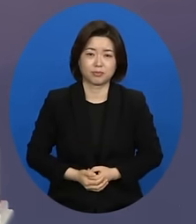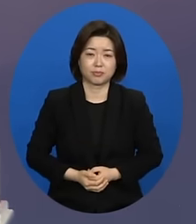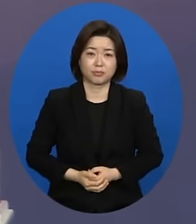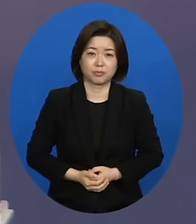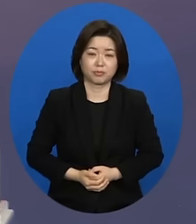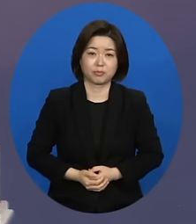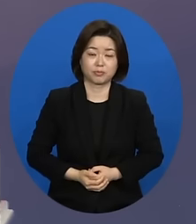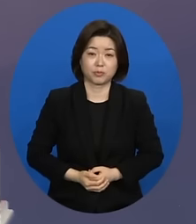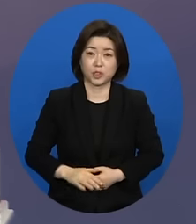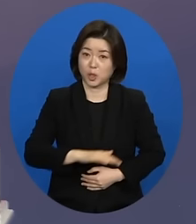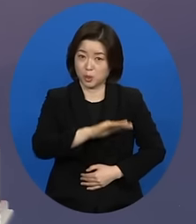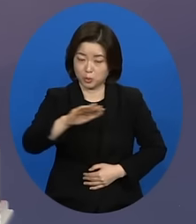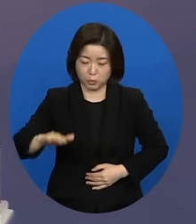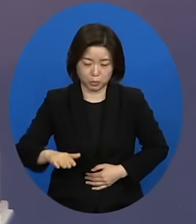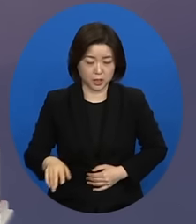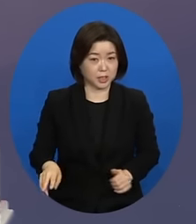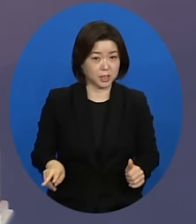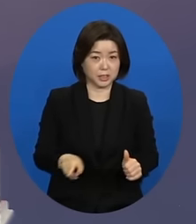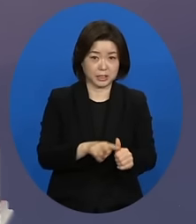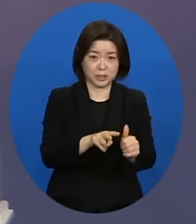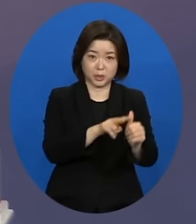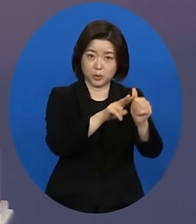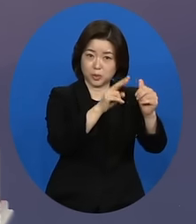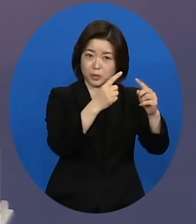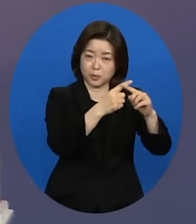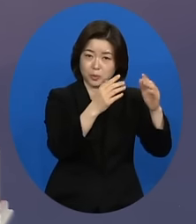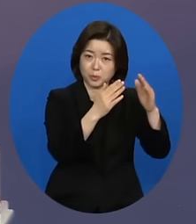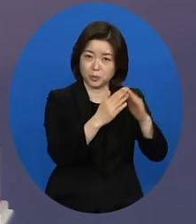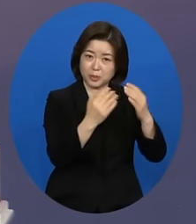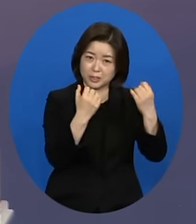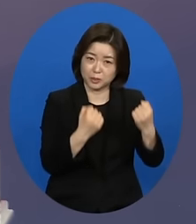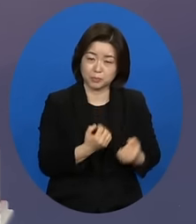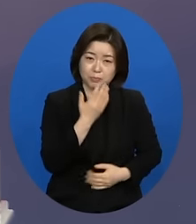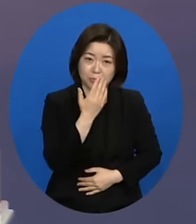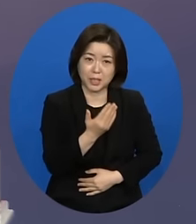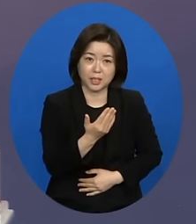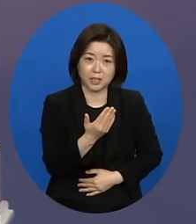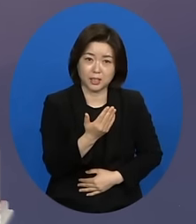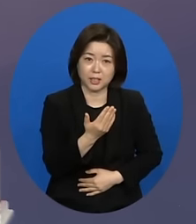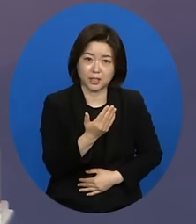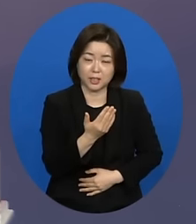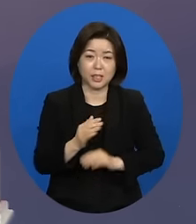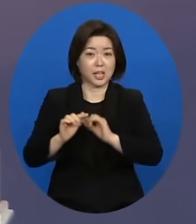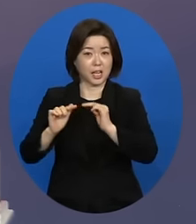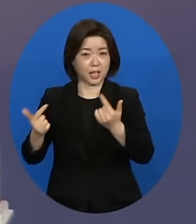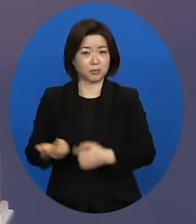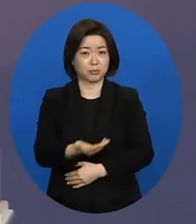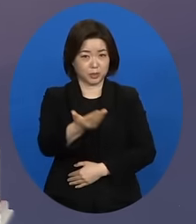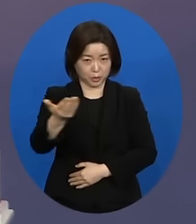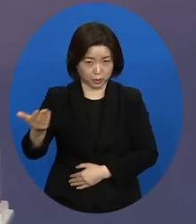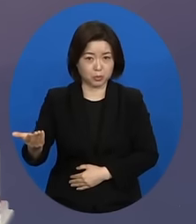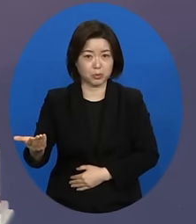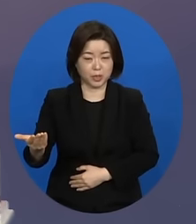선한 목자 교회가 존재할까요? 아니면 여러분들이